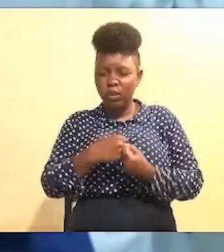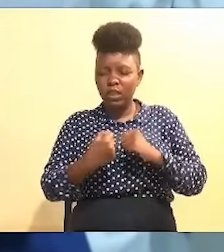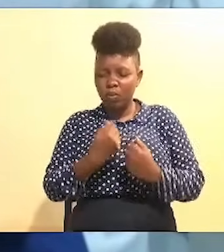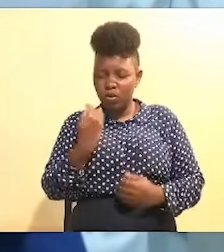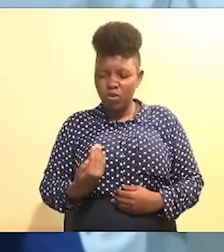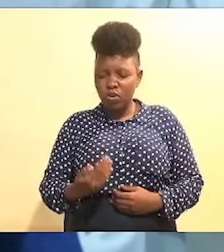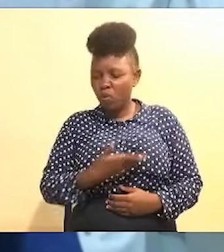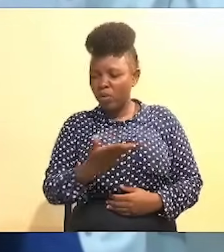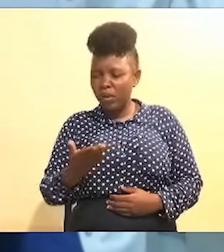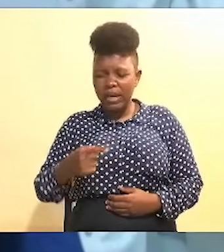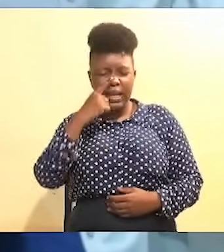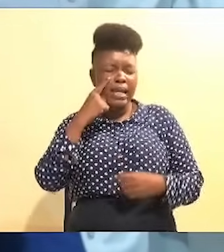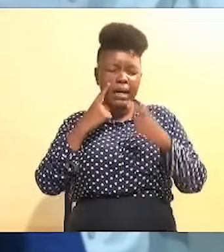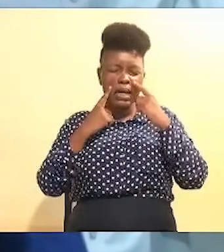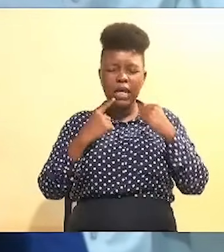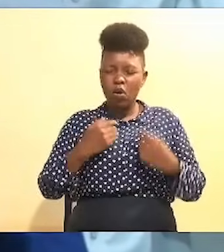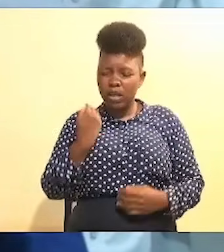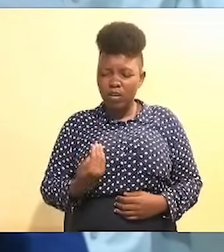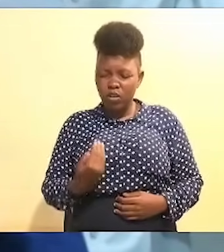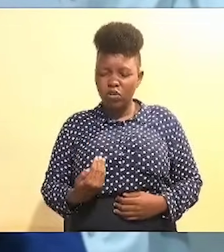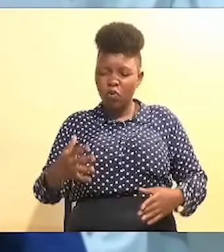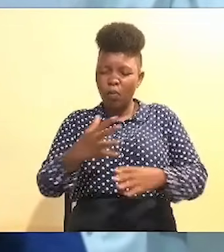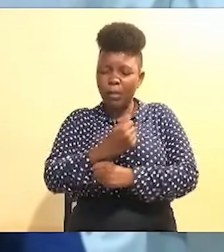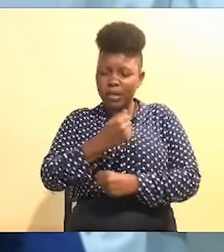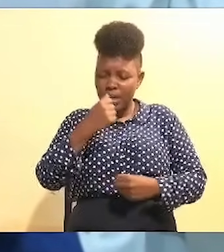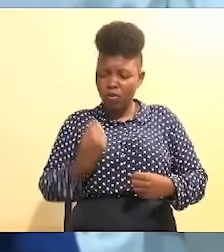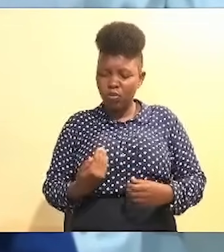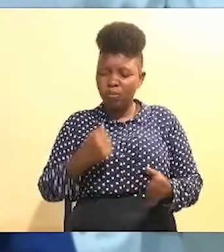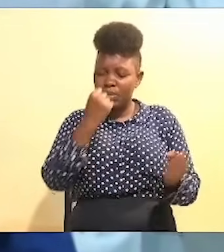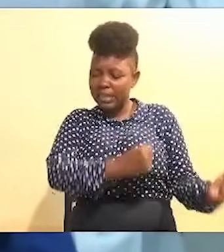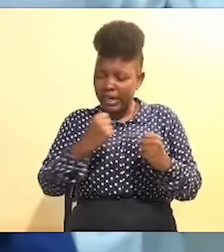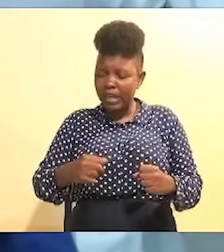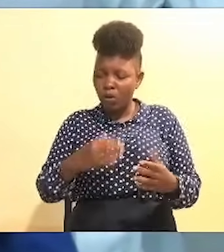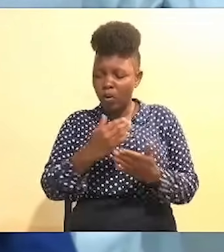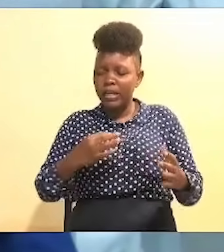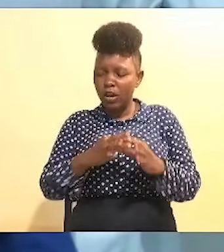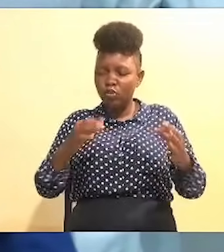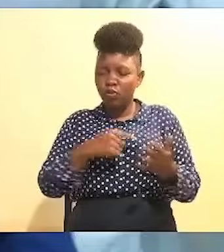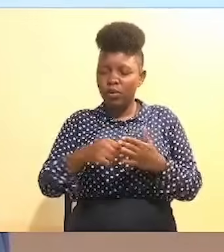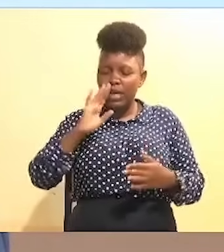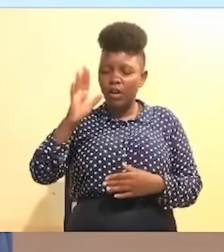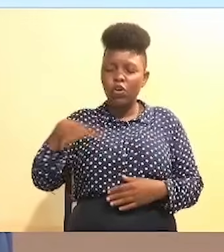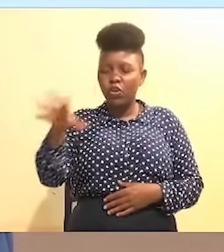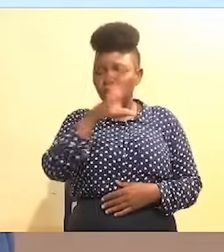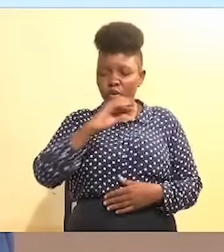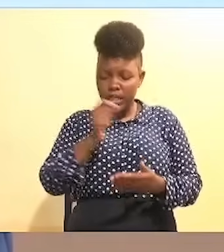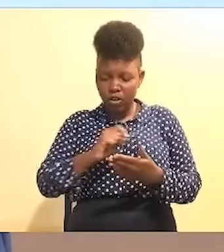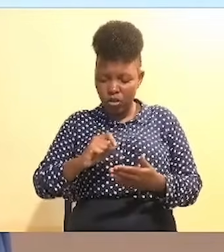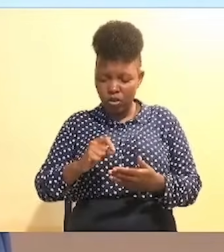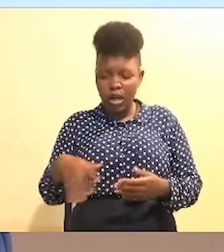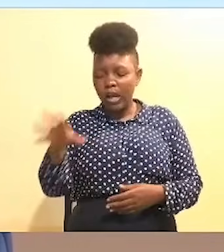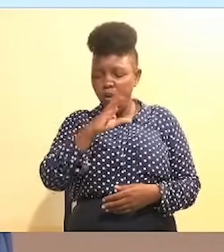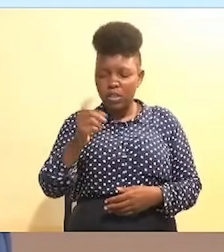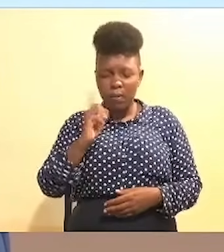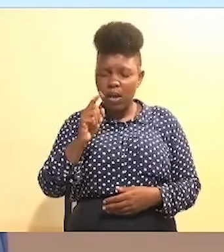Kuna mwingine ambaye analia kwa ajili ya kupata watoto. Naomba ukamtendee kwa ajili ya utukufu wa jina lako. Yote yaliyoandikwa na yale ambayo